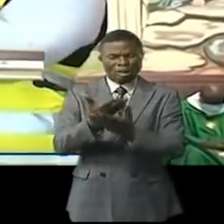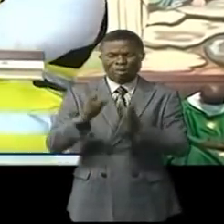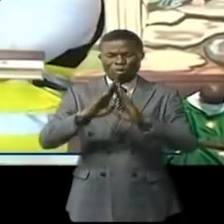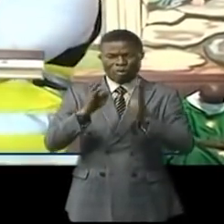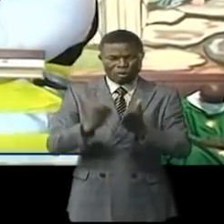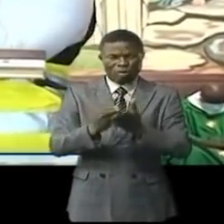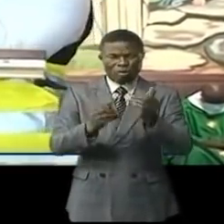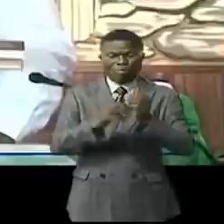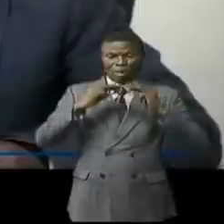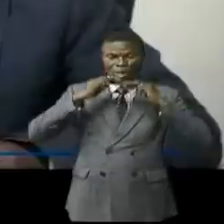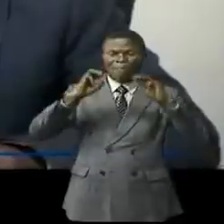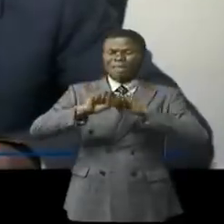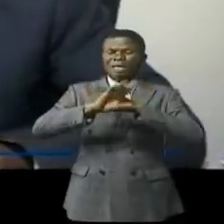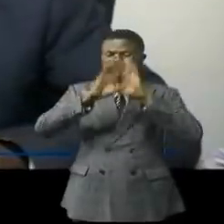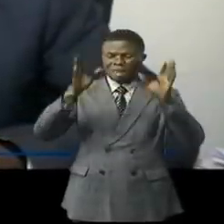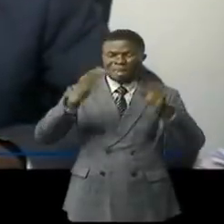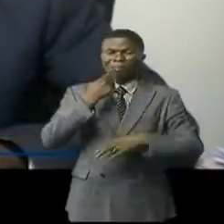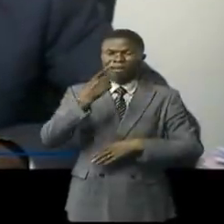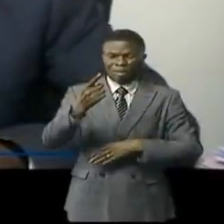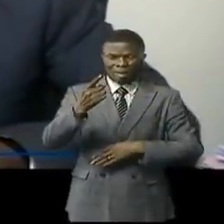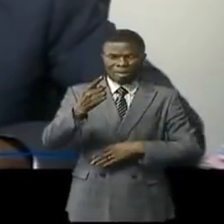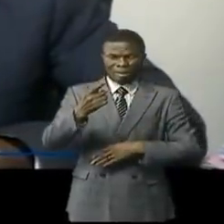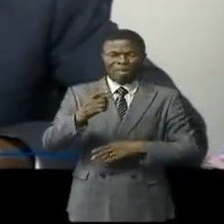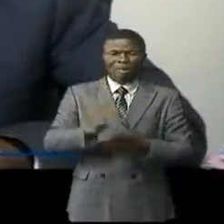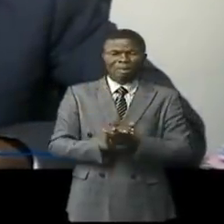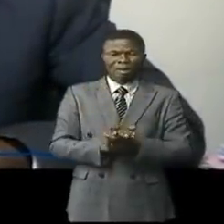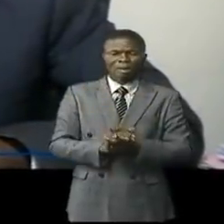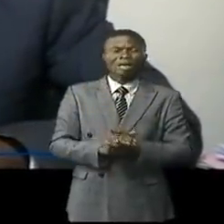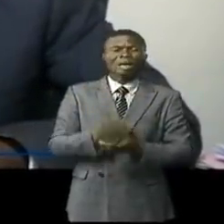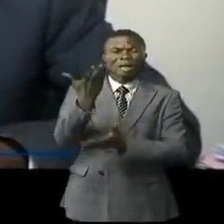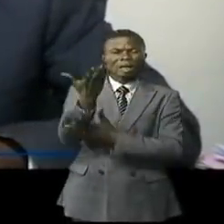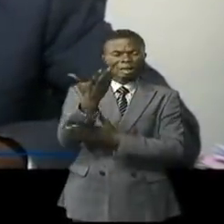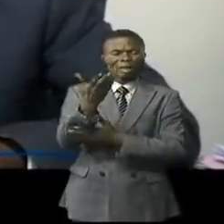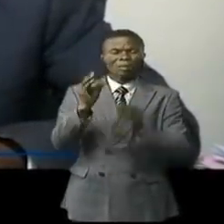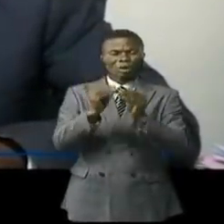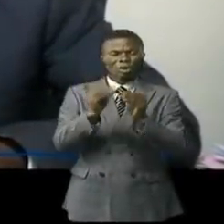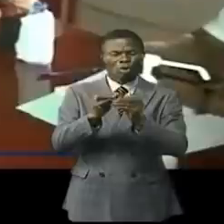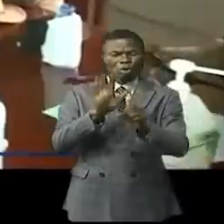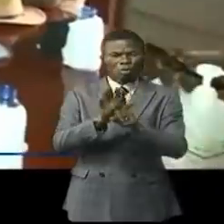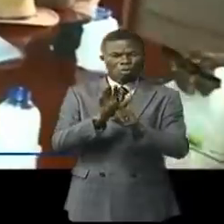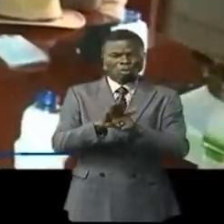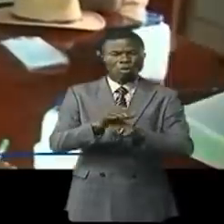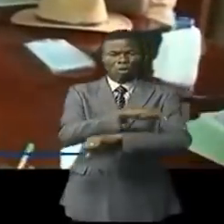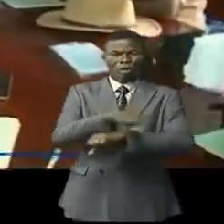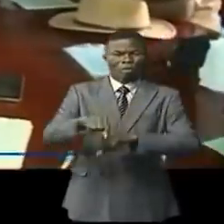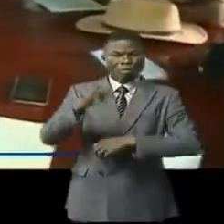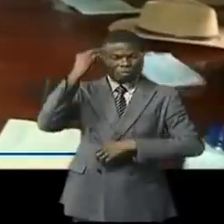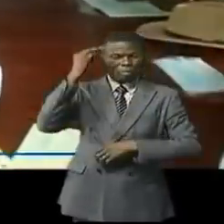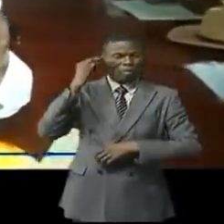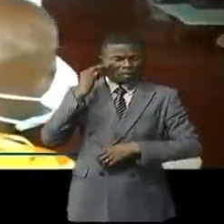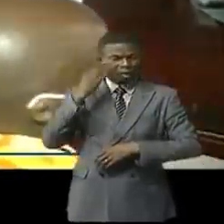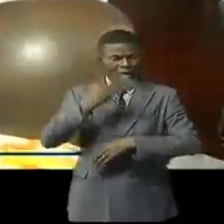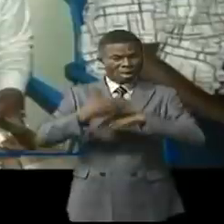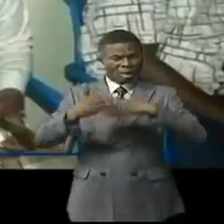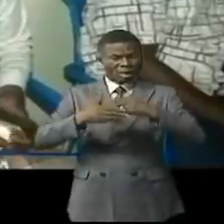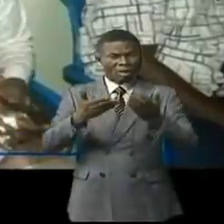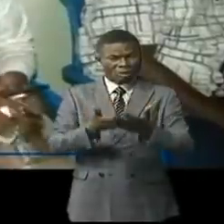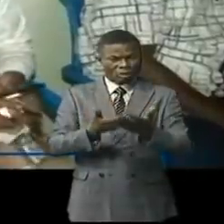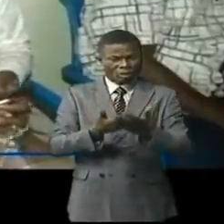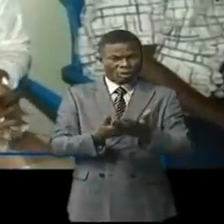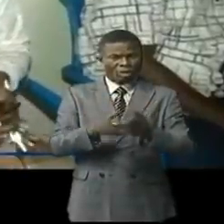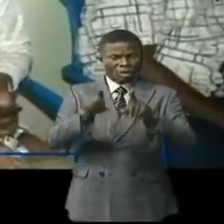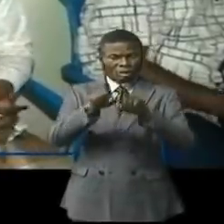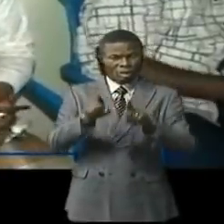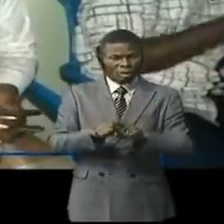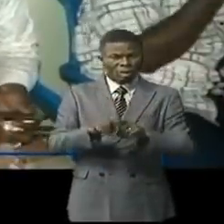avait un message clair. Vendredi dernier, il a fait convoquer cette réunion autour de son ministre des Infrastructures, Norbert Mandana, autour de